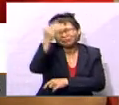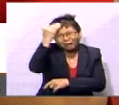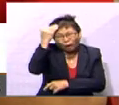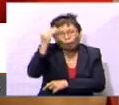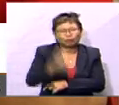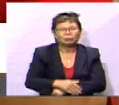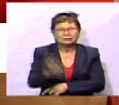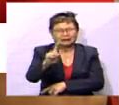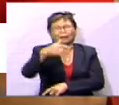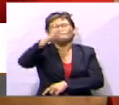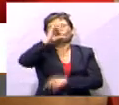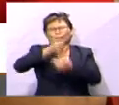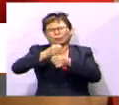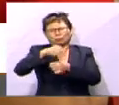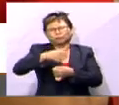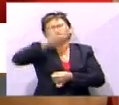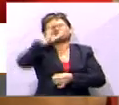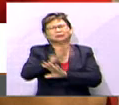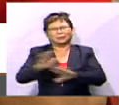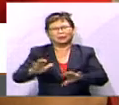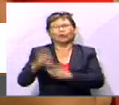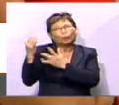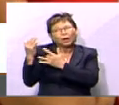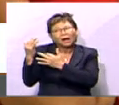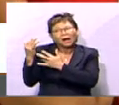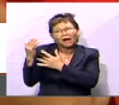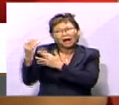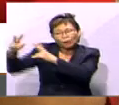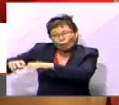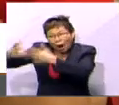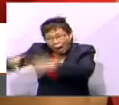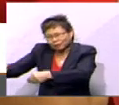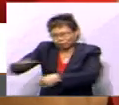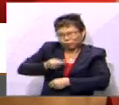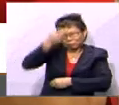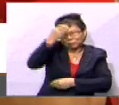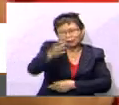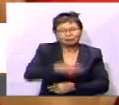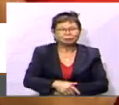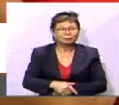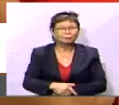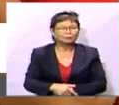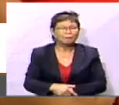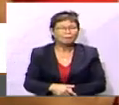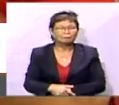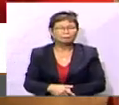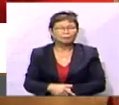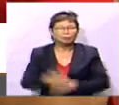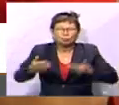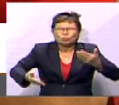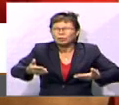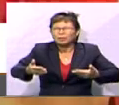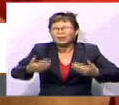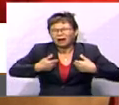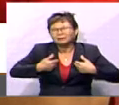tak akan ambil kopi itu sehingga kita dapat clearance. Mungkin ada orang lain yang tak dadah dalam tu, ya, mungkin